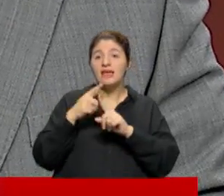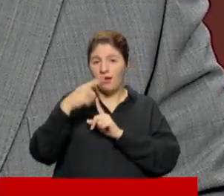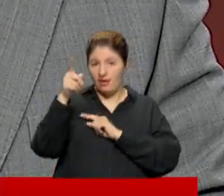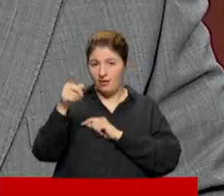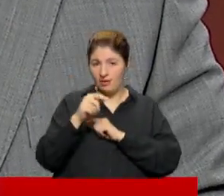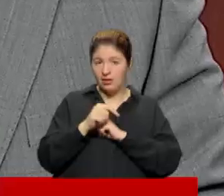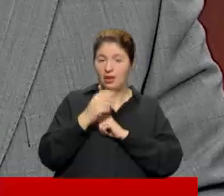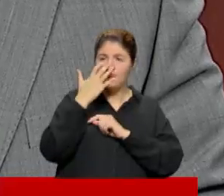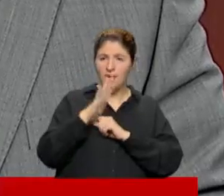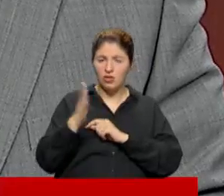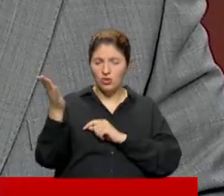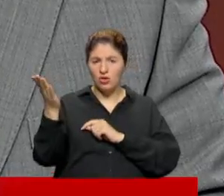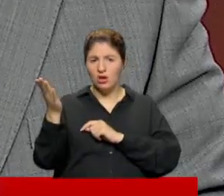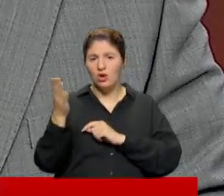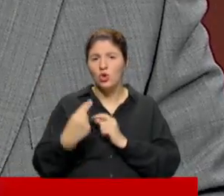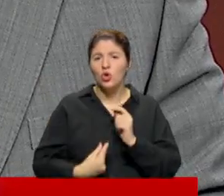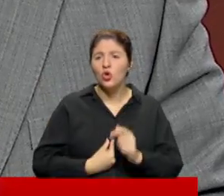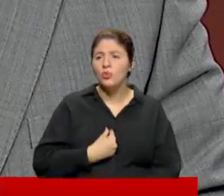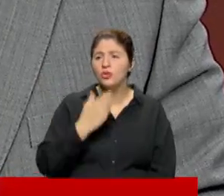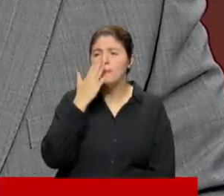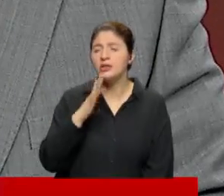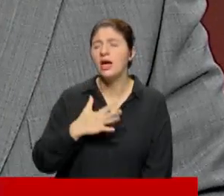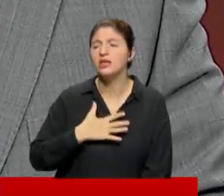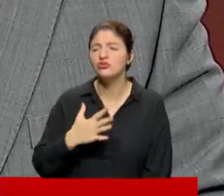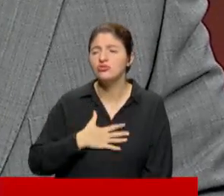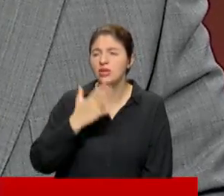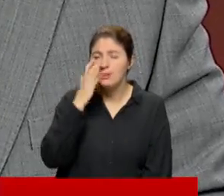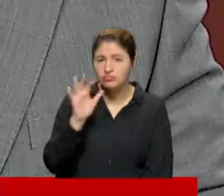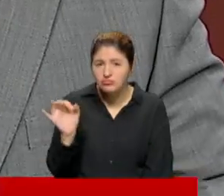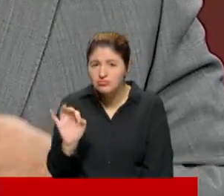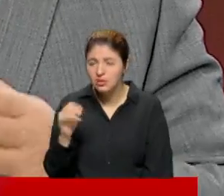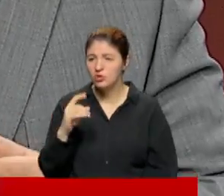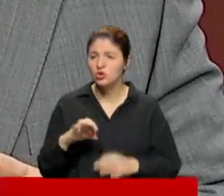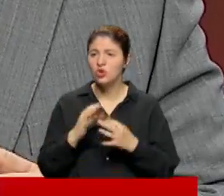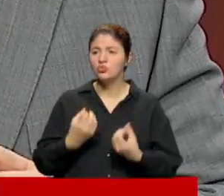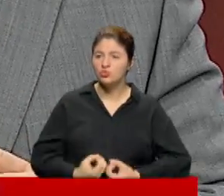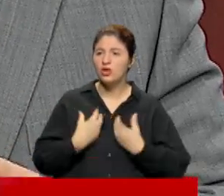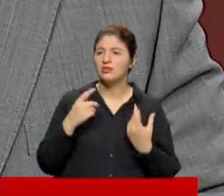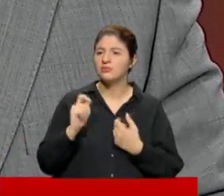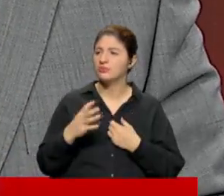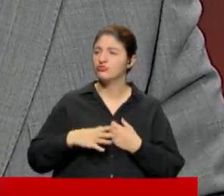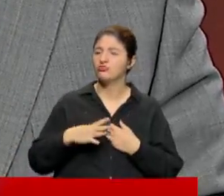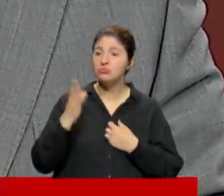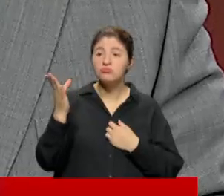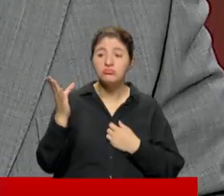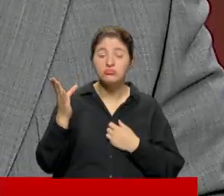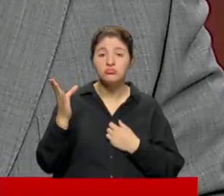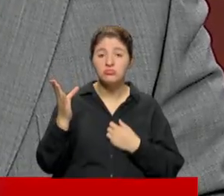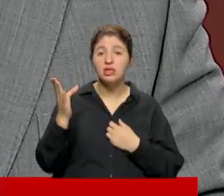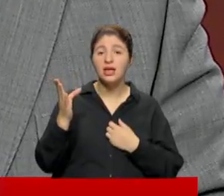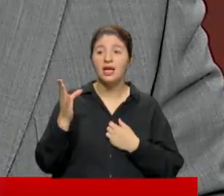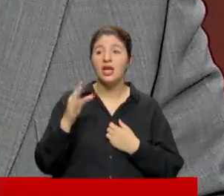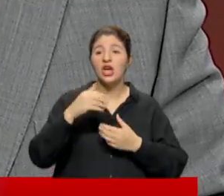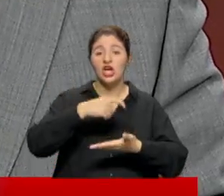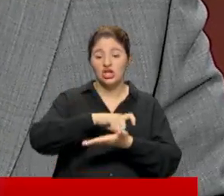eyt'liler bekliyorlar umutla heyecanla bekliyorlar değil mi Bir Çözüm üretilsin istiyorlar